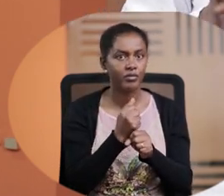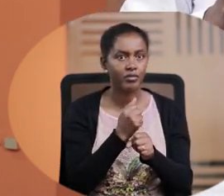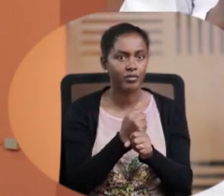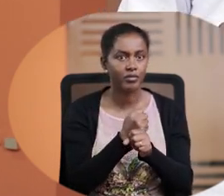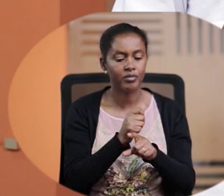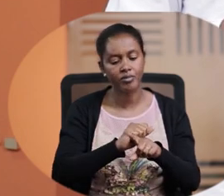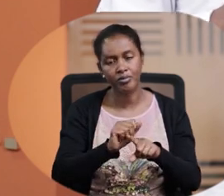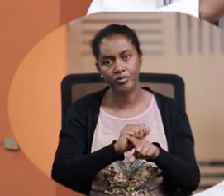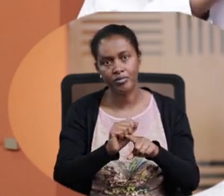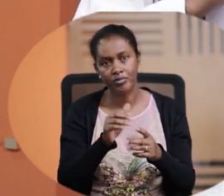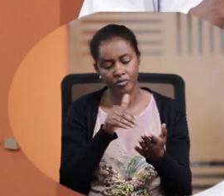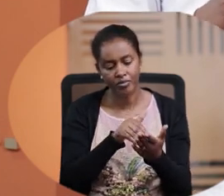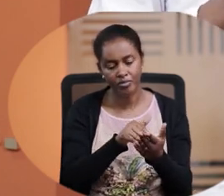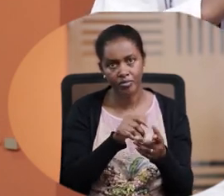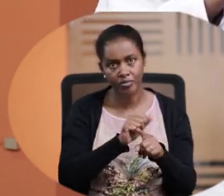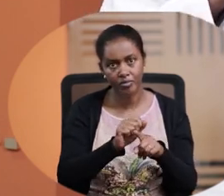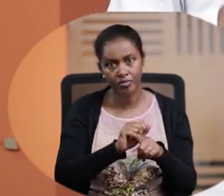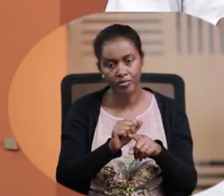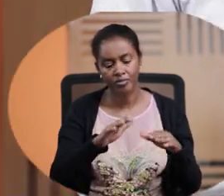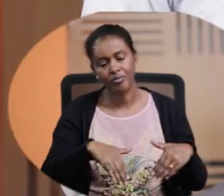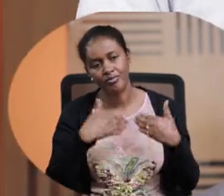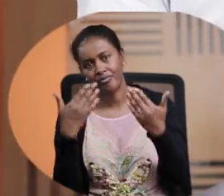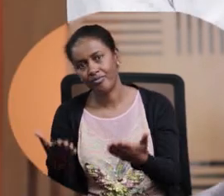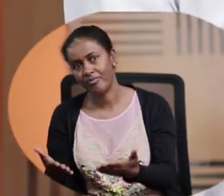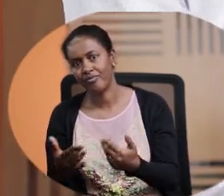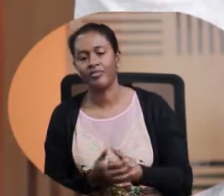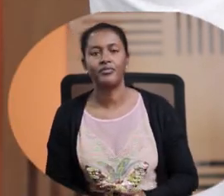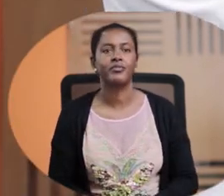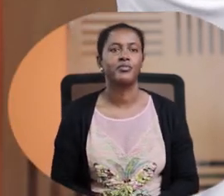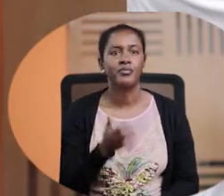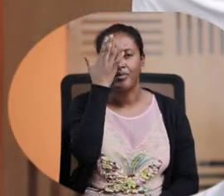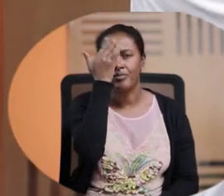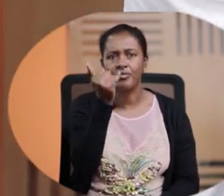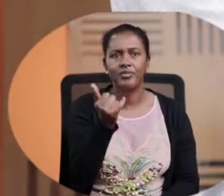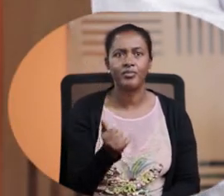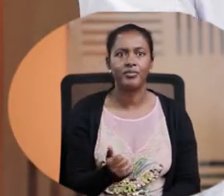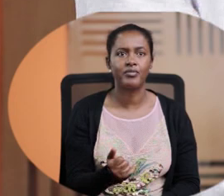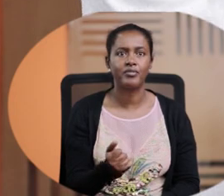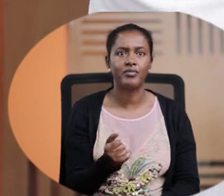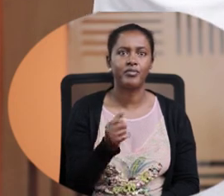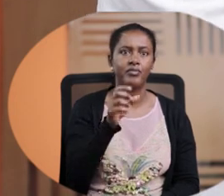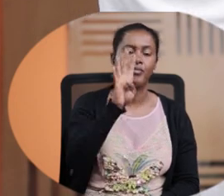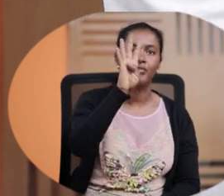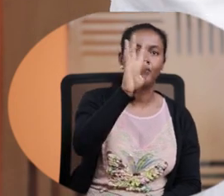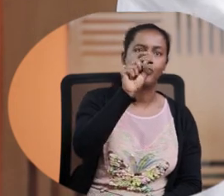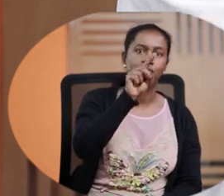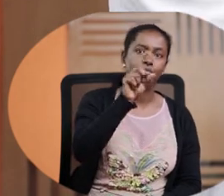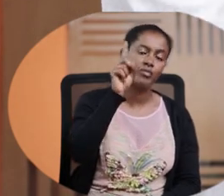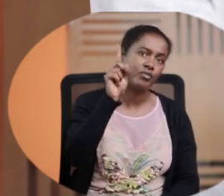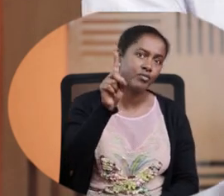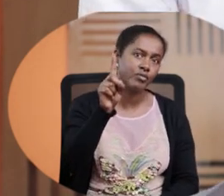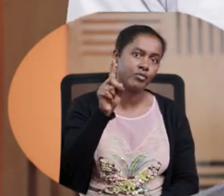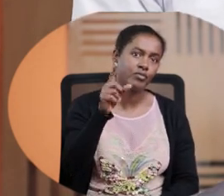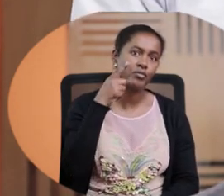shakala radide budan akka shakaltan sininjeda malif afur tuqato ko kanmo